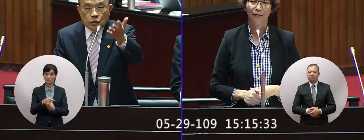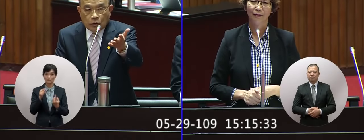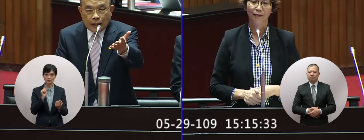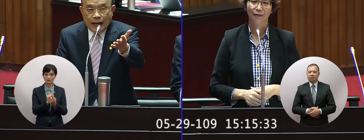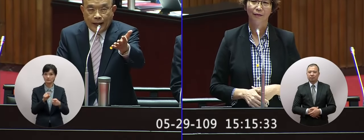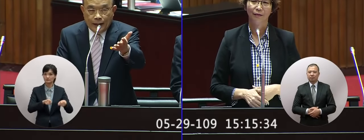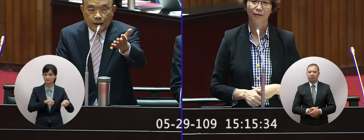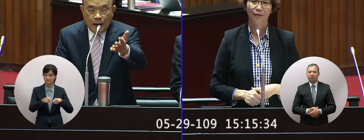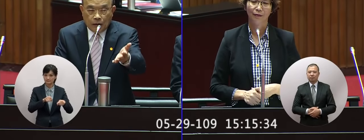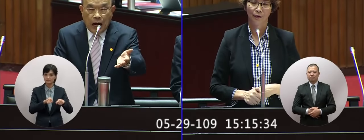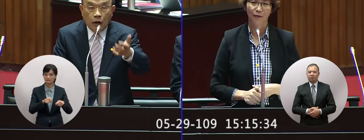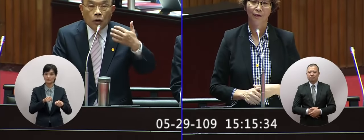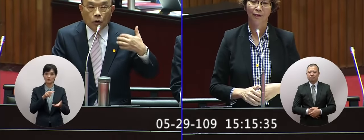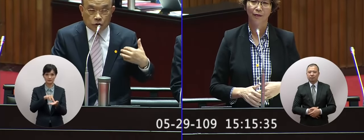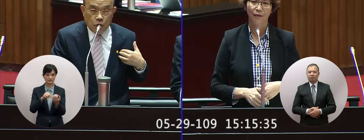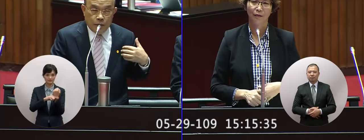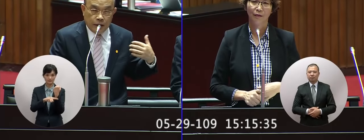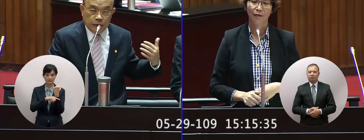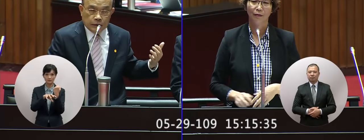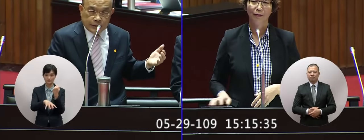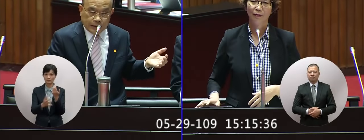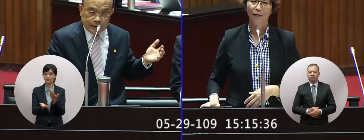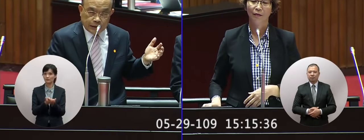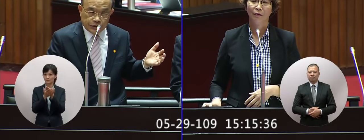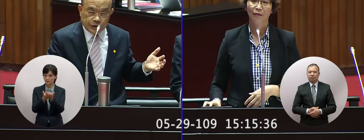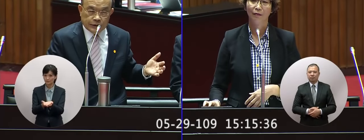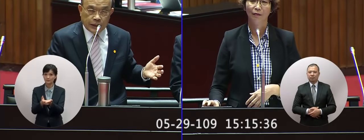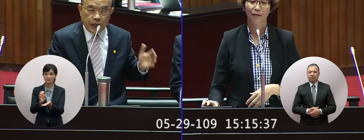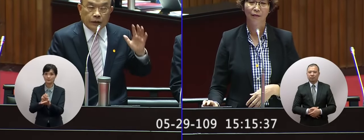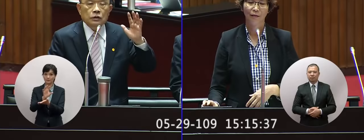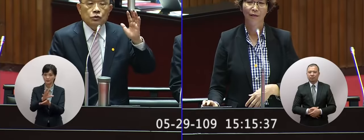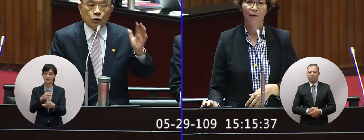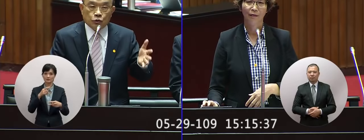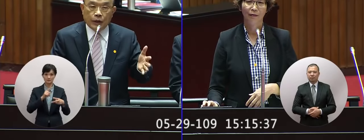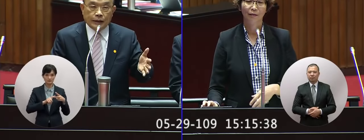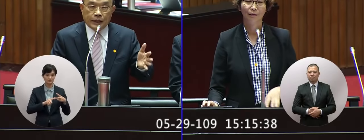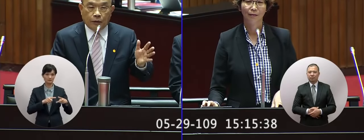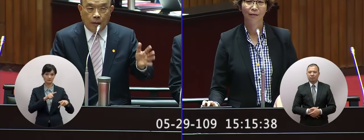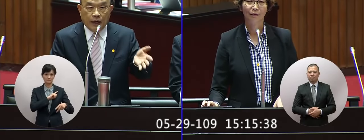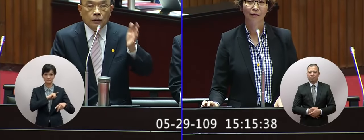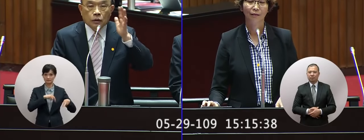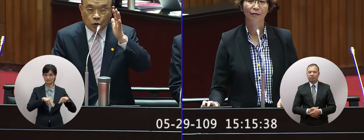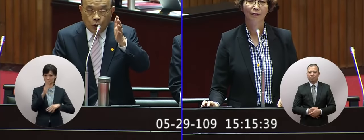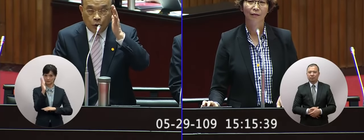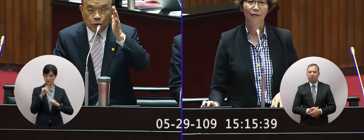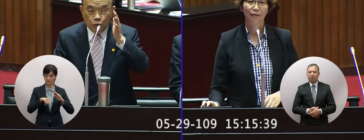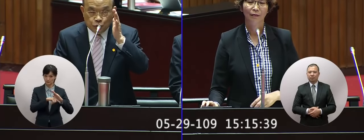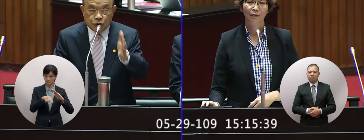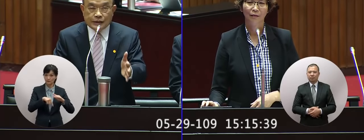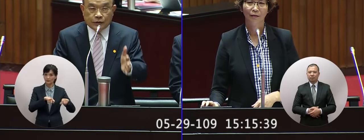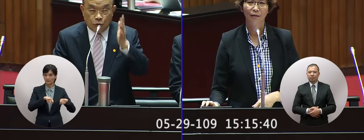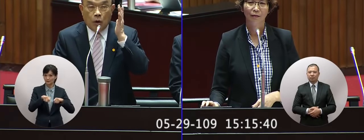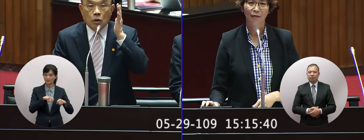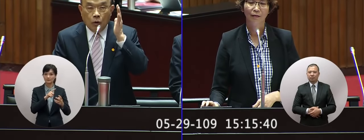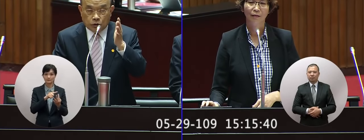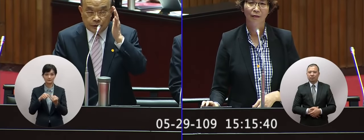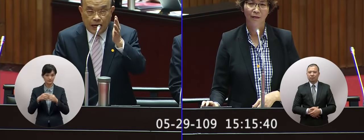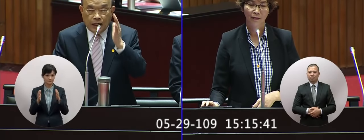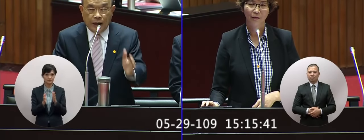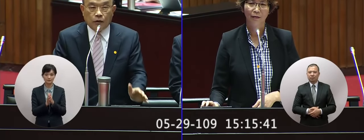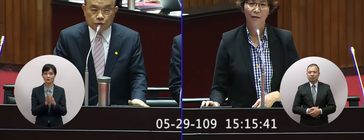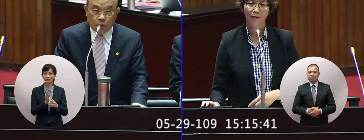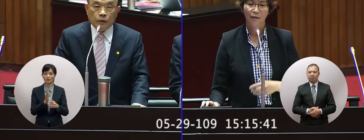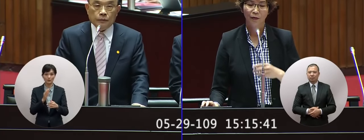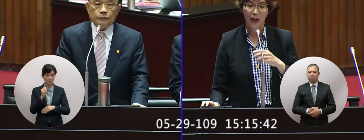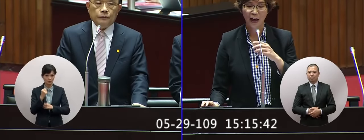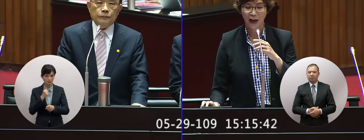划送给大院的报告，或者我们在整个行政院所作业这一方面都有陆续在做，或者